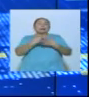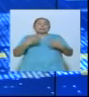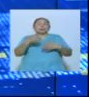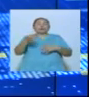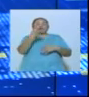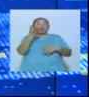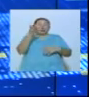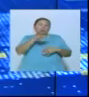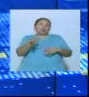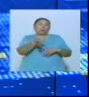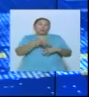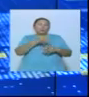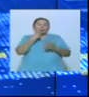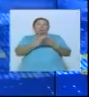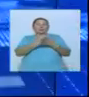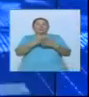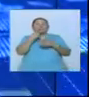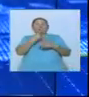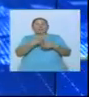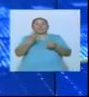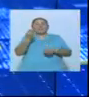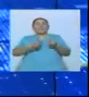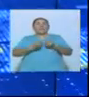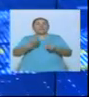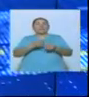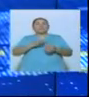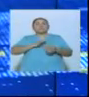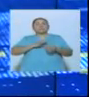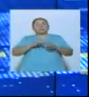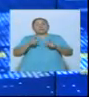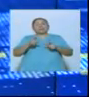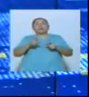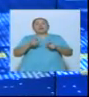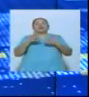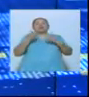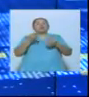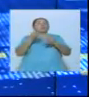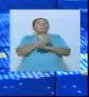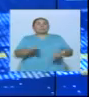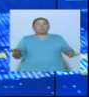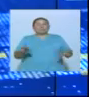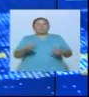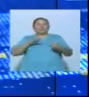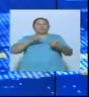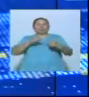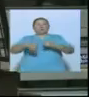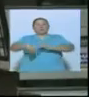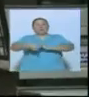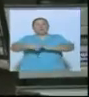способности в нескольких видах игр. Отмечу, что спартакиада была приурочена ко Дню независимости и Дню борьбы с коррупцией.